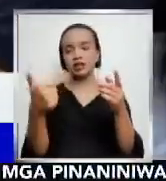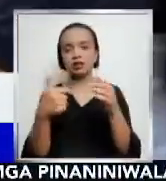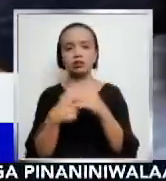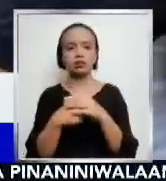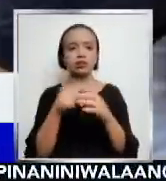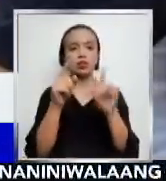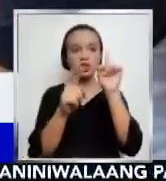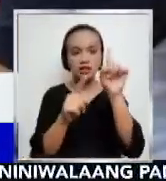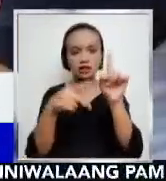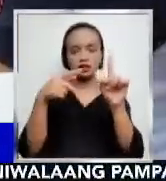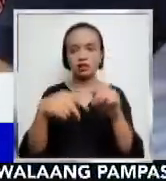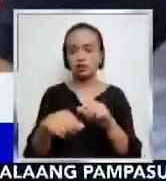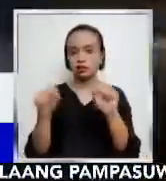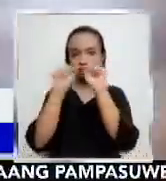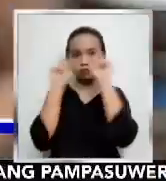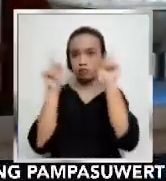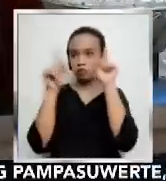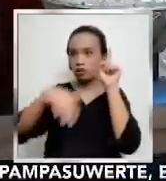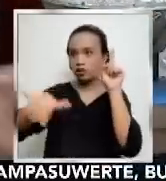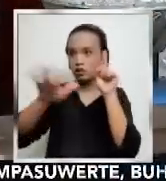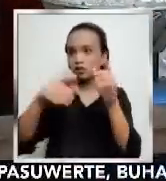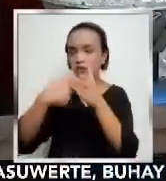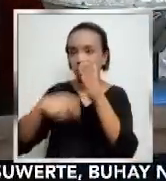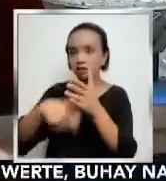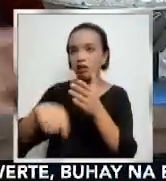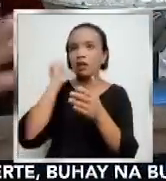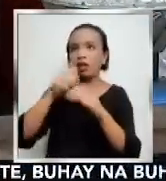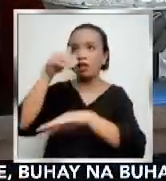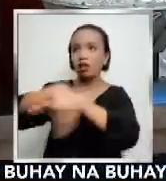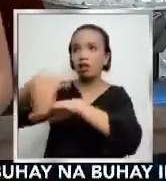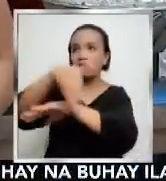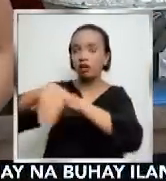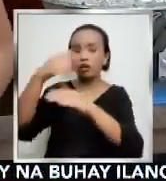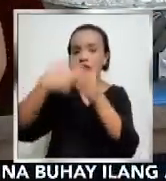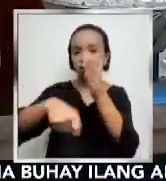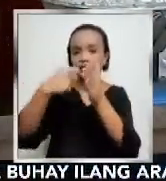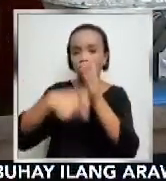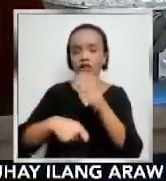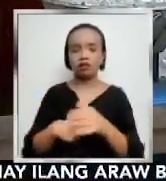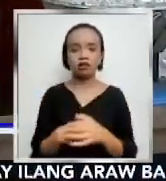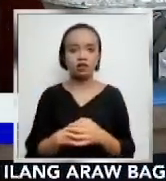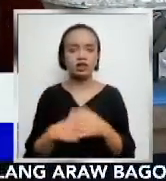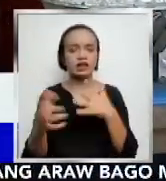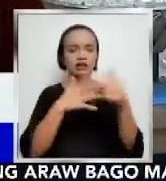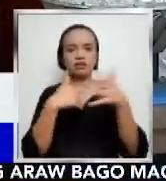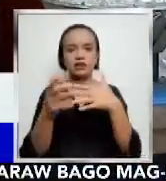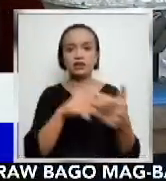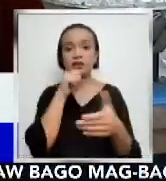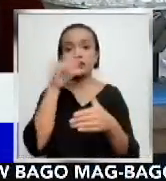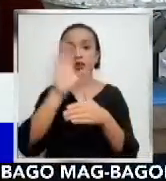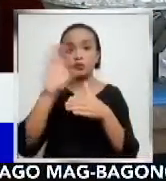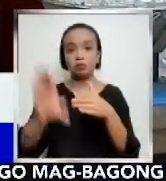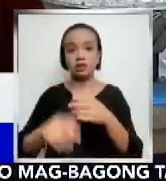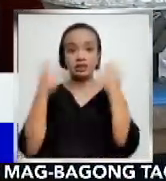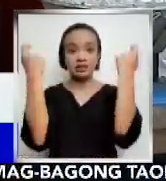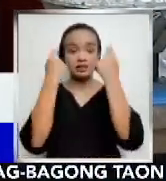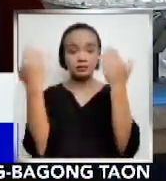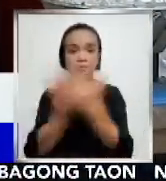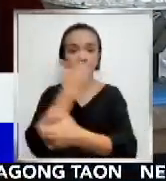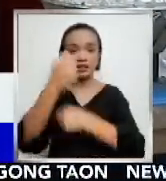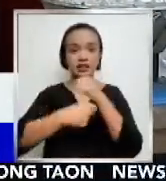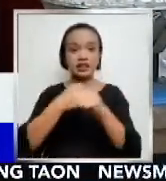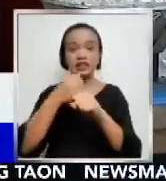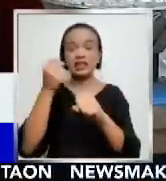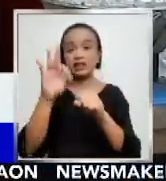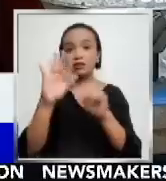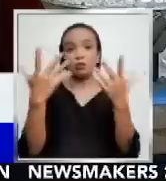presyo. Gabi-gabi ma'am, nagtataas niya. Hindi na nga marahil kompleto ang selebrasyon sa pagsalubong sa bagong taon kung wala ang mga bilog na prutas.